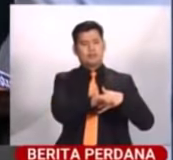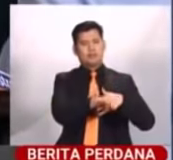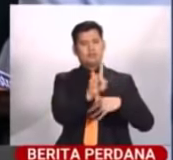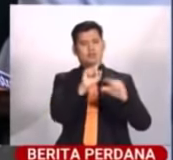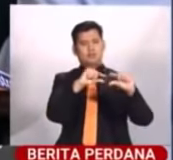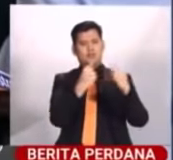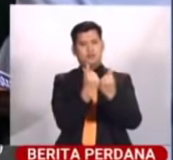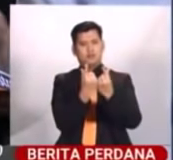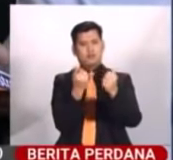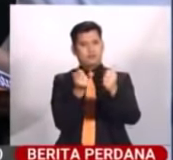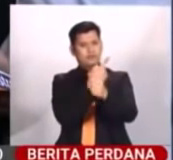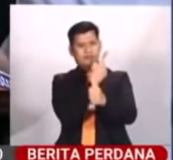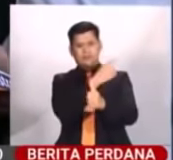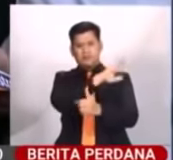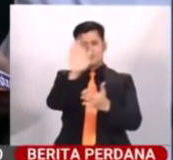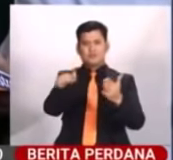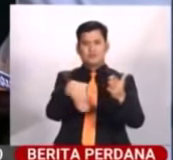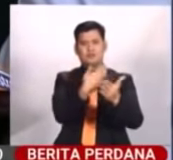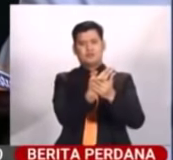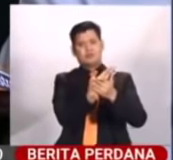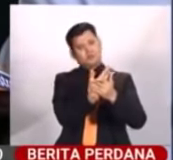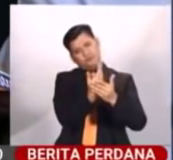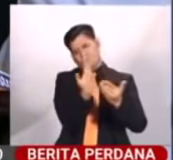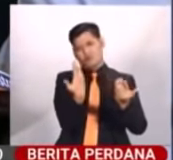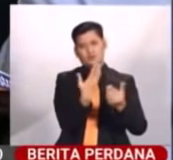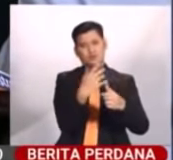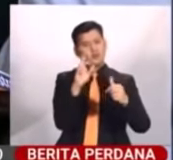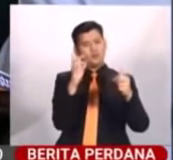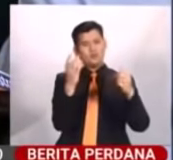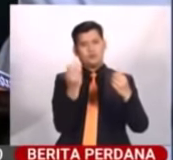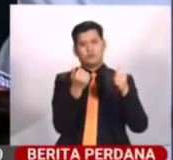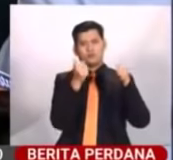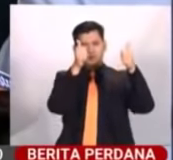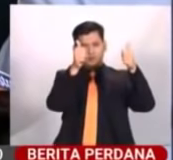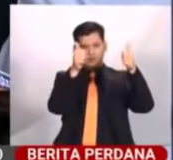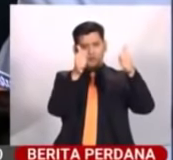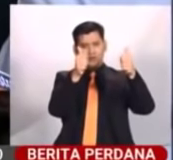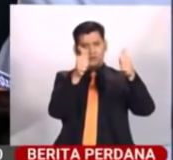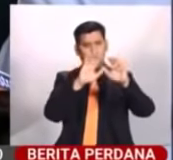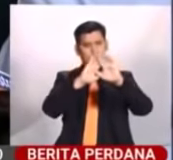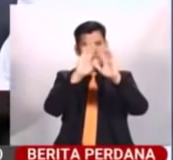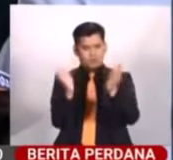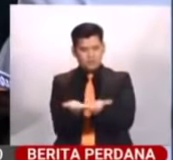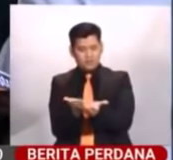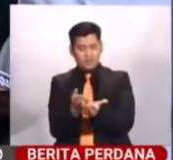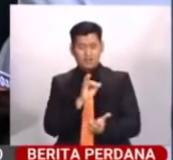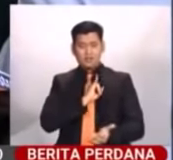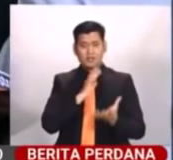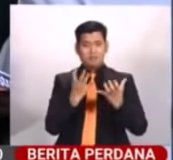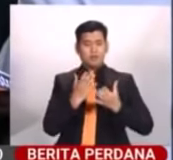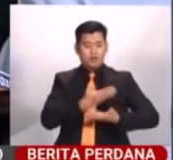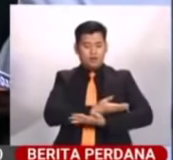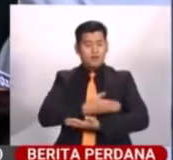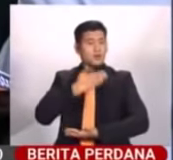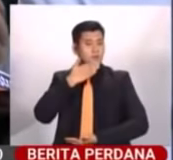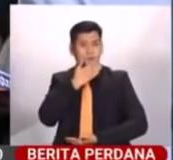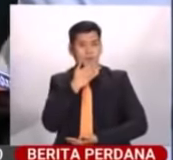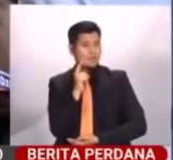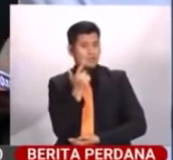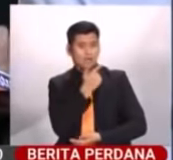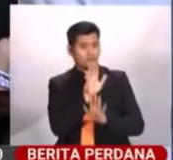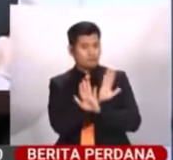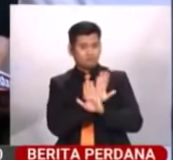Of course dia orang first team, semua top 5, top 10 in the world. Tapi kita kali ni, saya nak anak muda Malaysia ni, janganlah